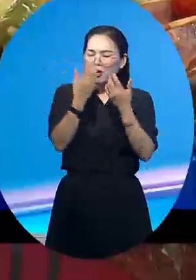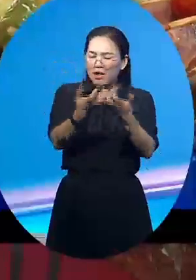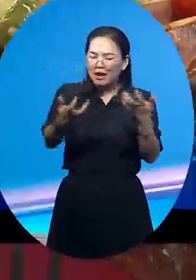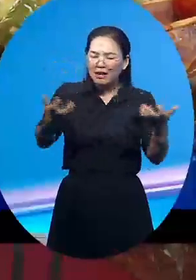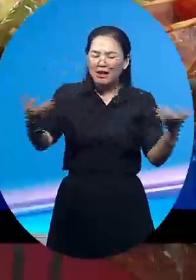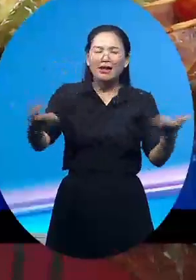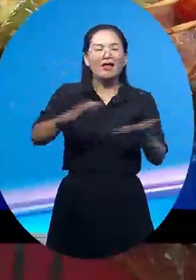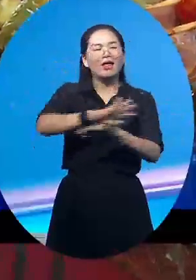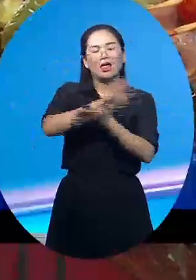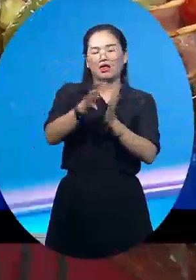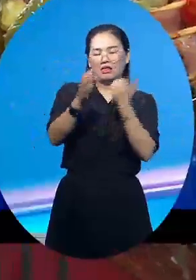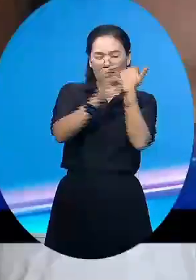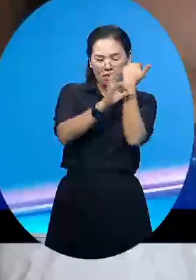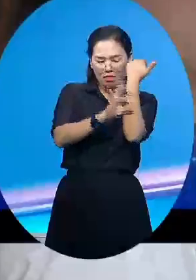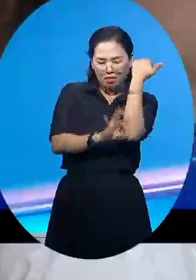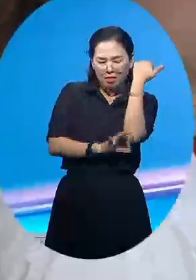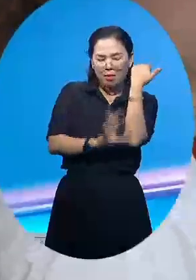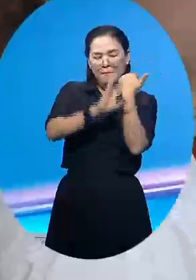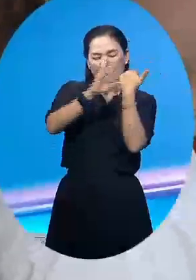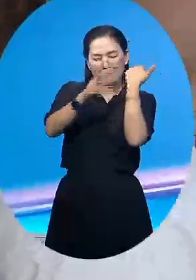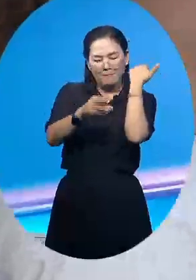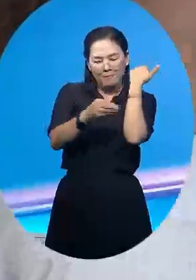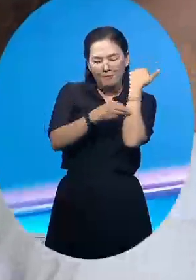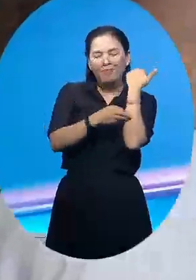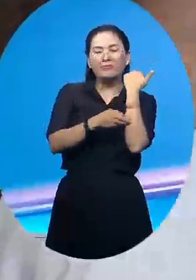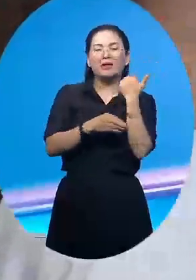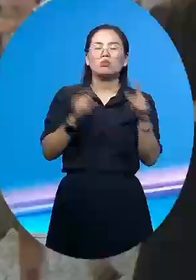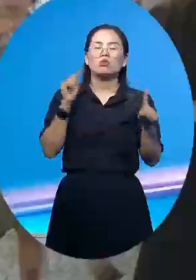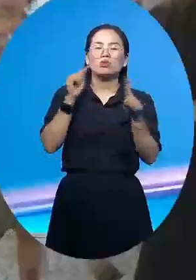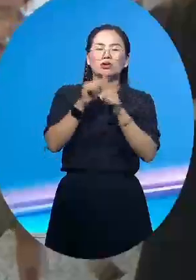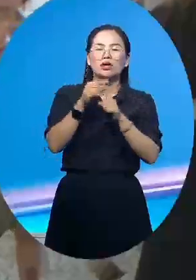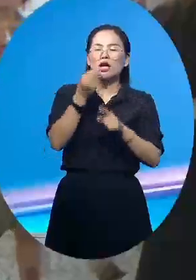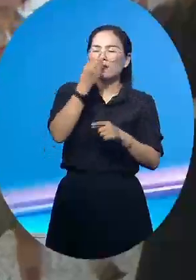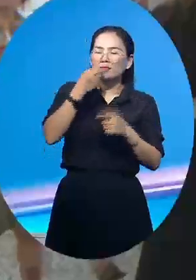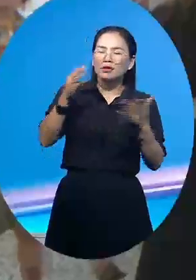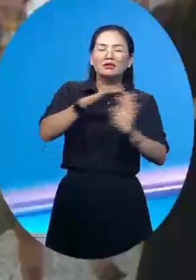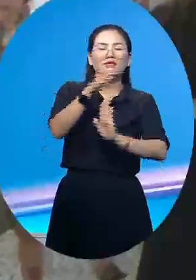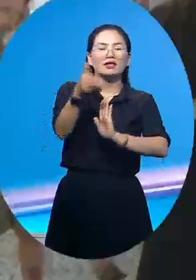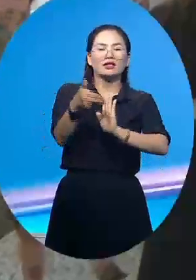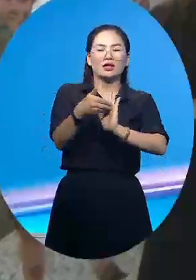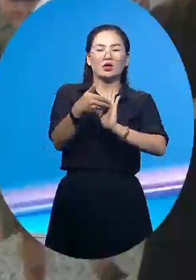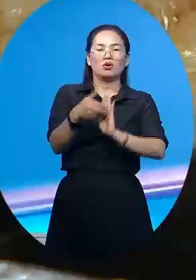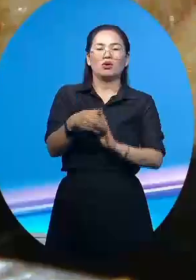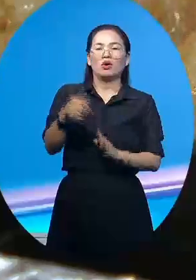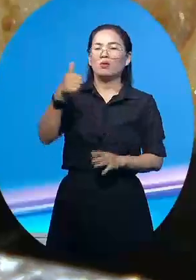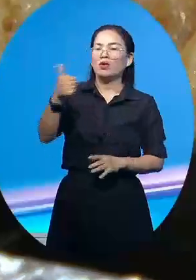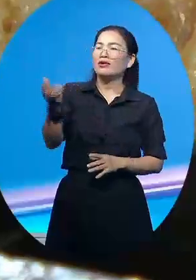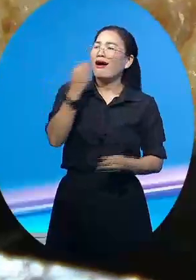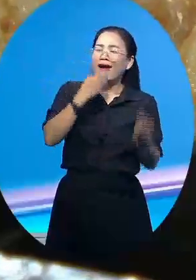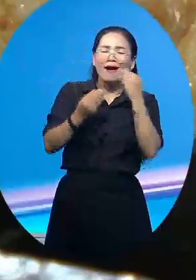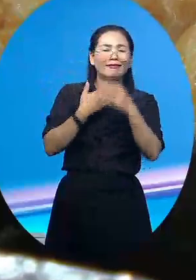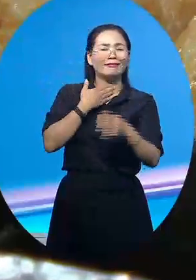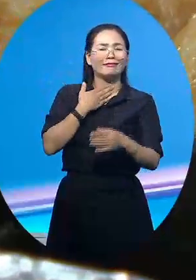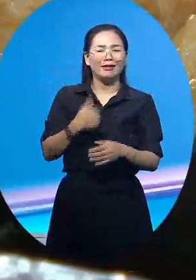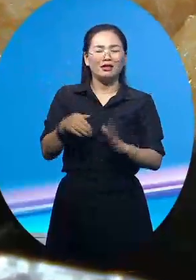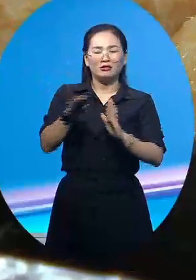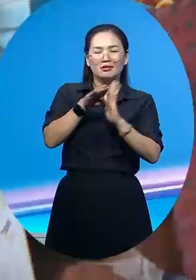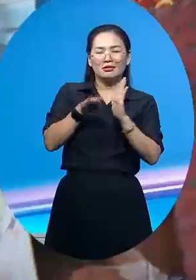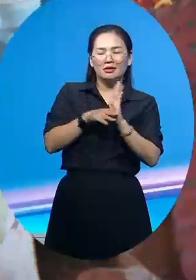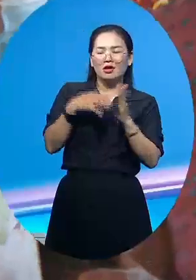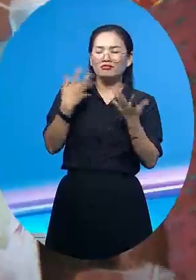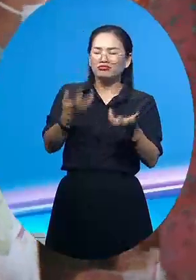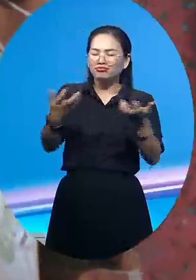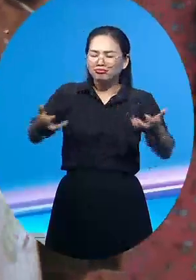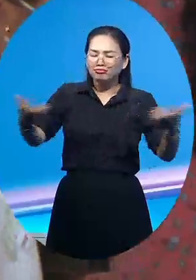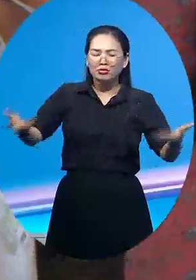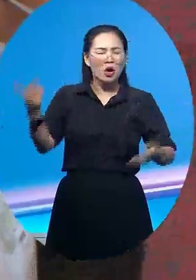của các địa phương trên cả nước Nhằm quảng bá và tôn vinh nền ẩm thực Việt Nam được đón nhận bởi những người yêu ẩm thực chương trình không chỉ mang đến